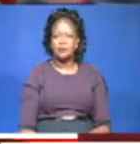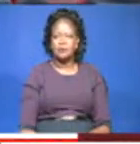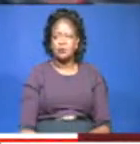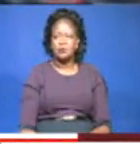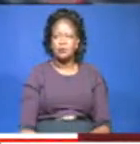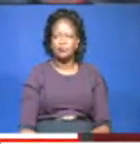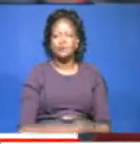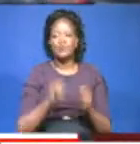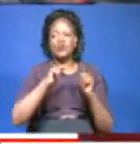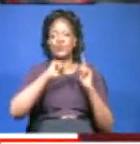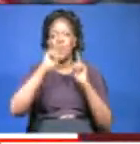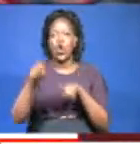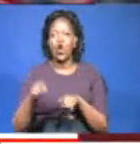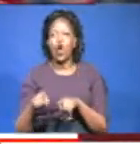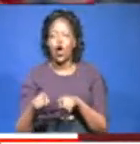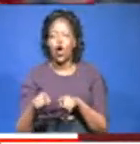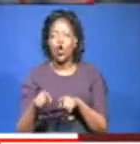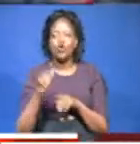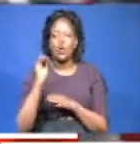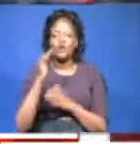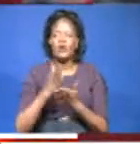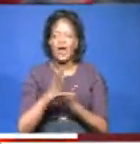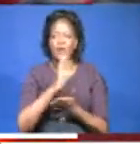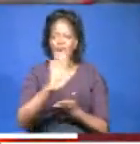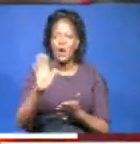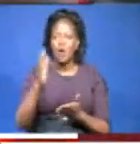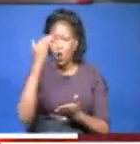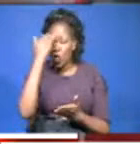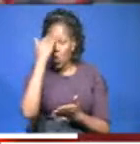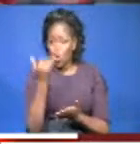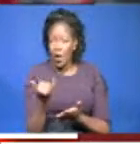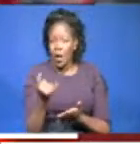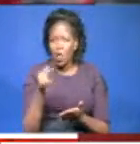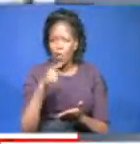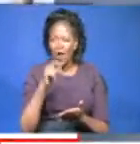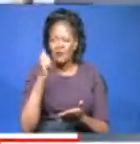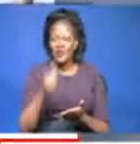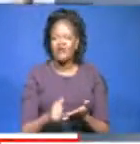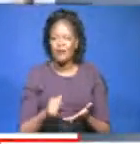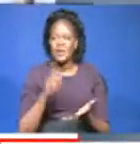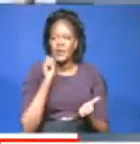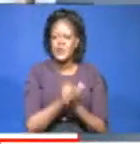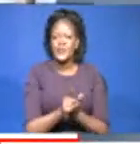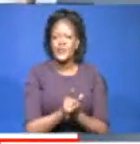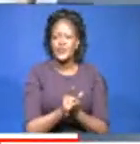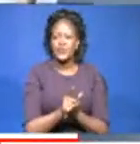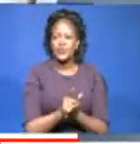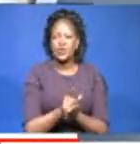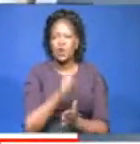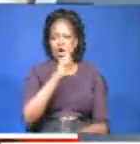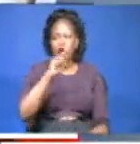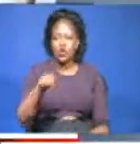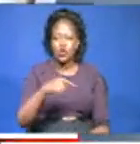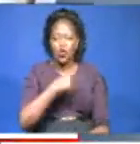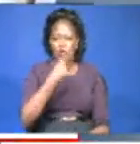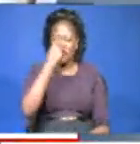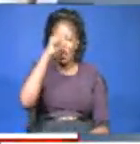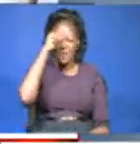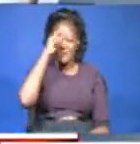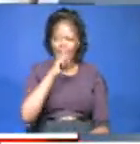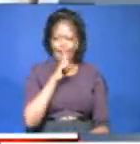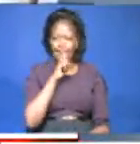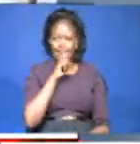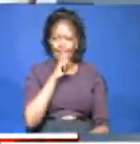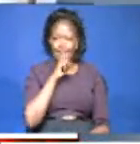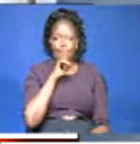Utaendaje kuklaim haki yako? Sisi bado tuko kazini kwa sababu we have never been sacked. It's wrong for the government kunyamaza ya kwamba